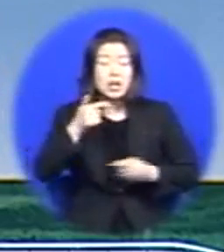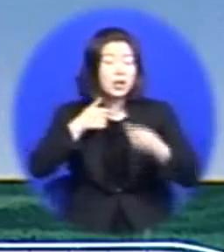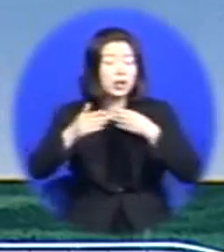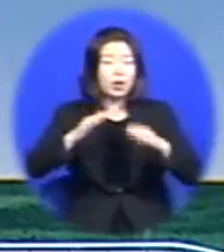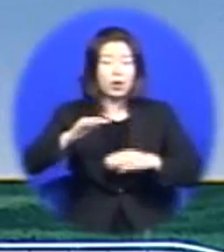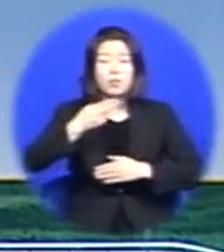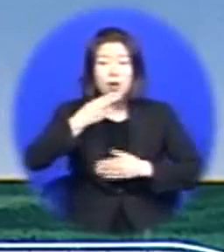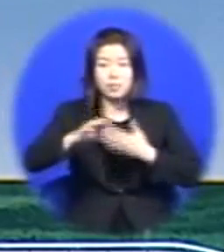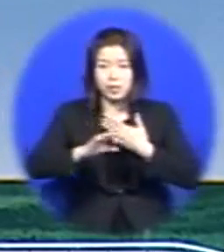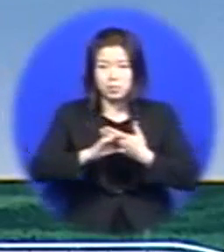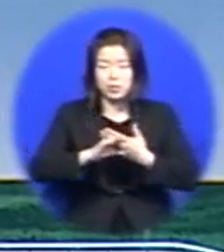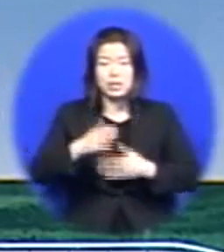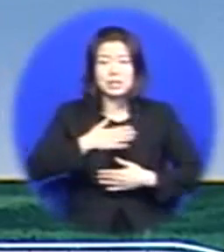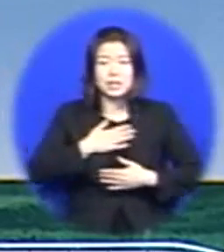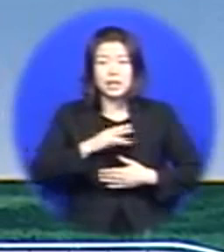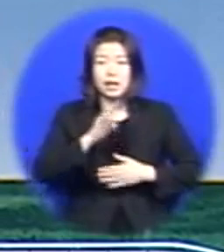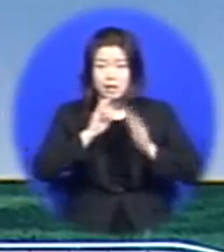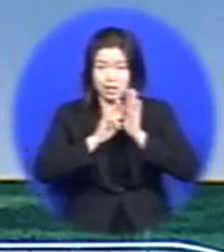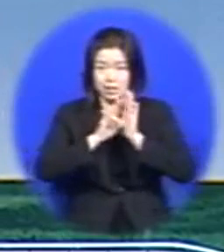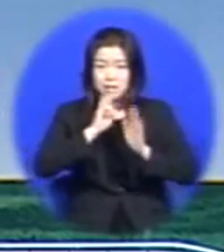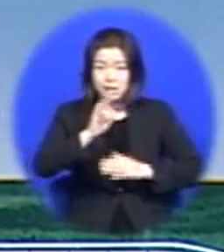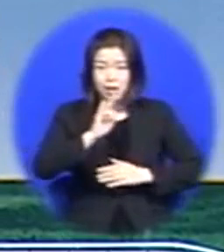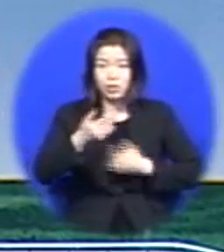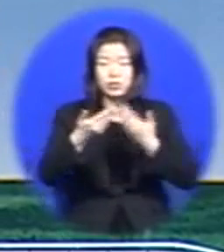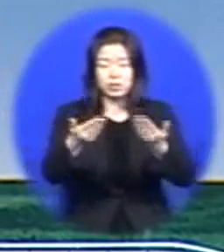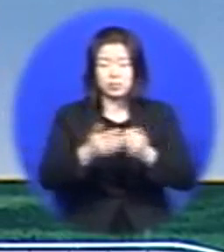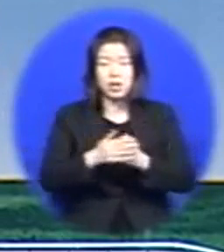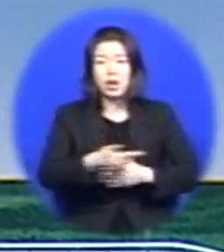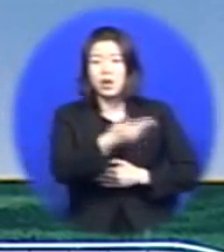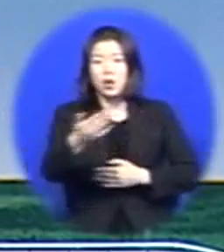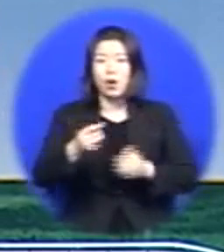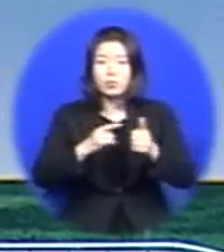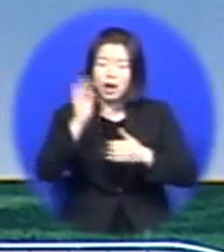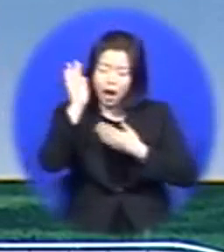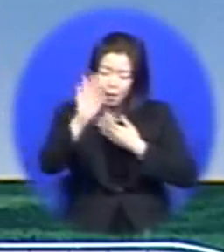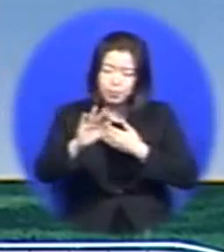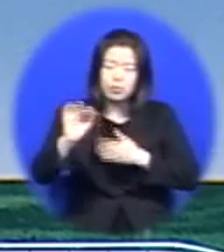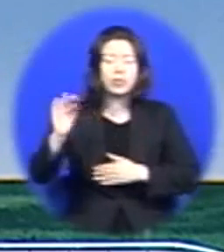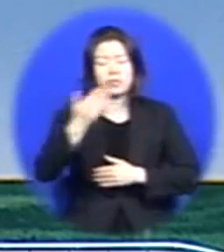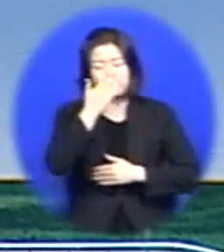한다면 제가 예언할게요. 여러분에게도 그런 일이 일어납니다.